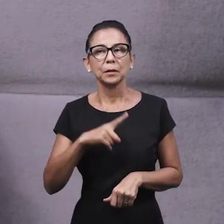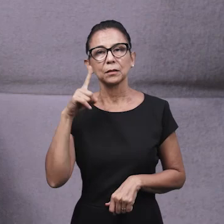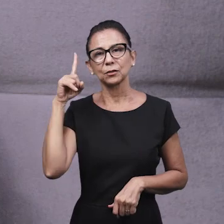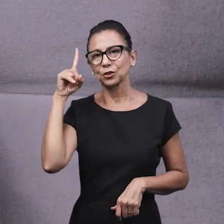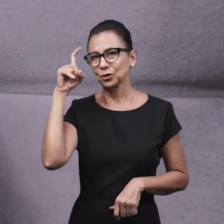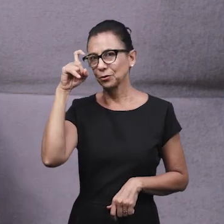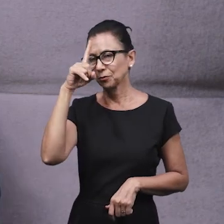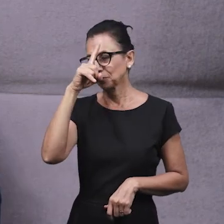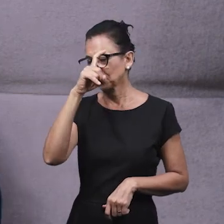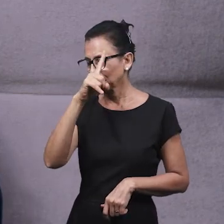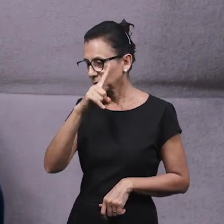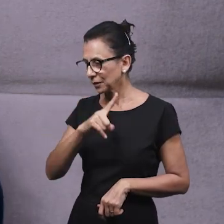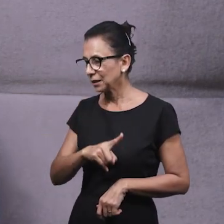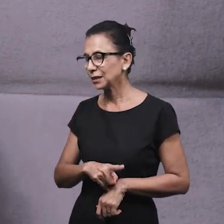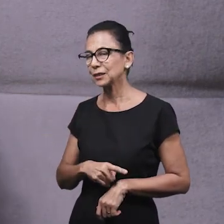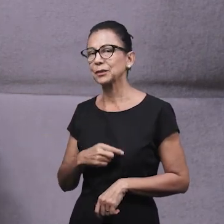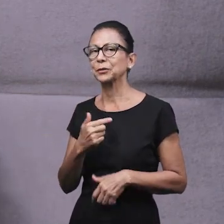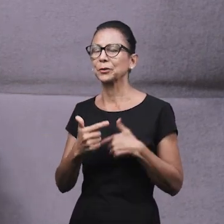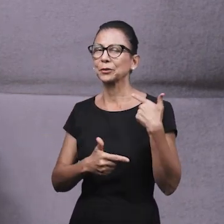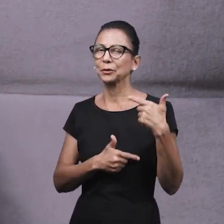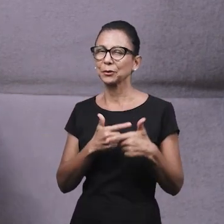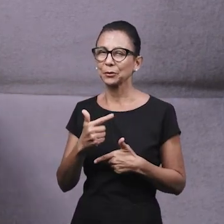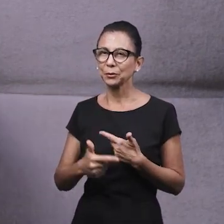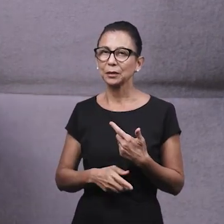pas, bien-aimé, foi